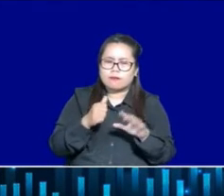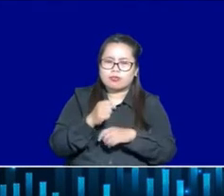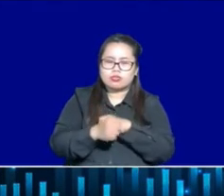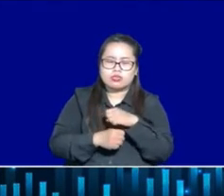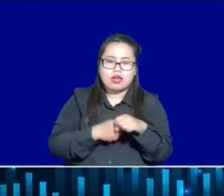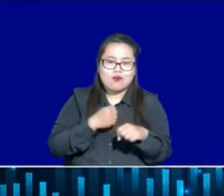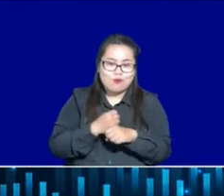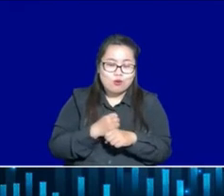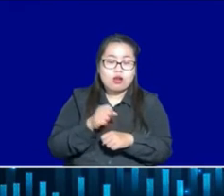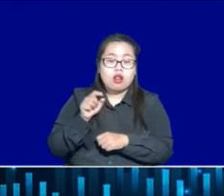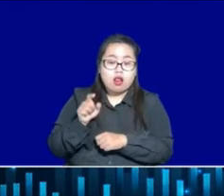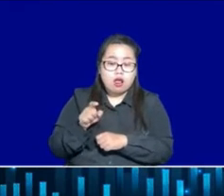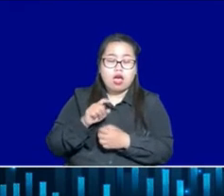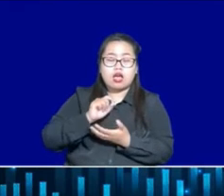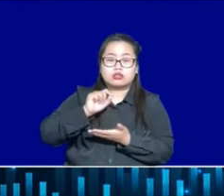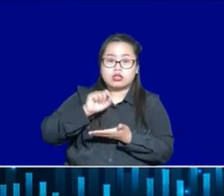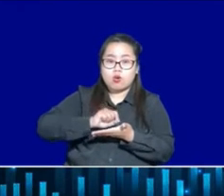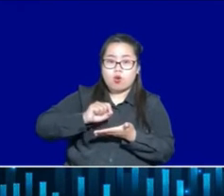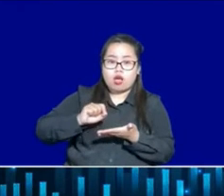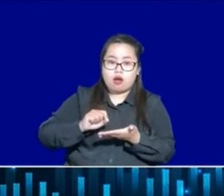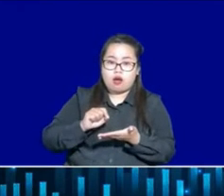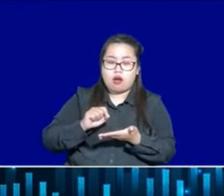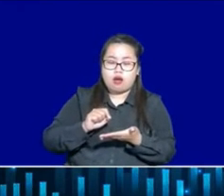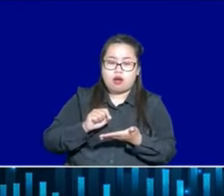Dan sekolah